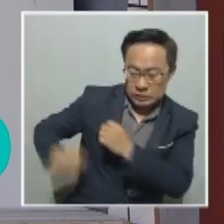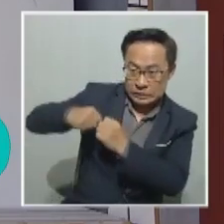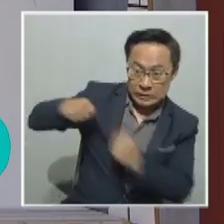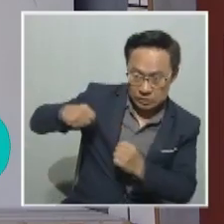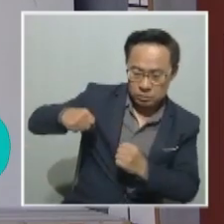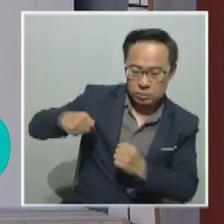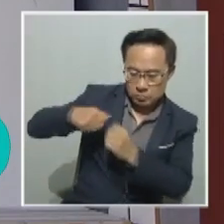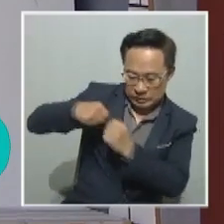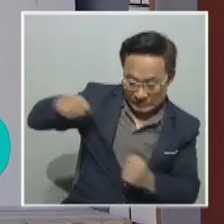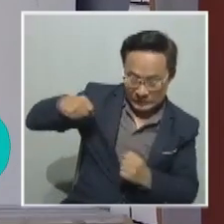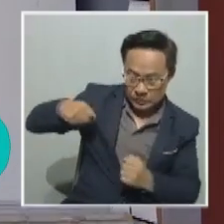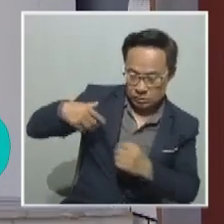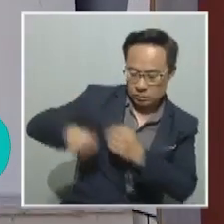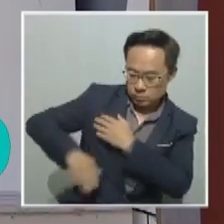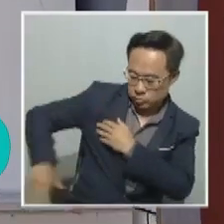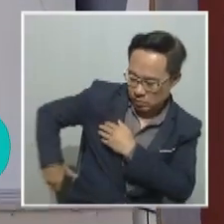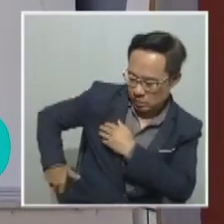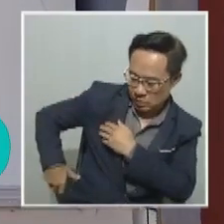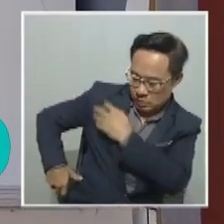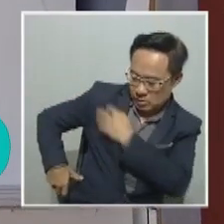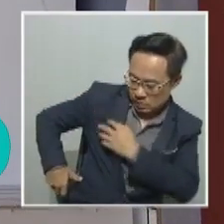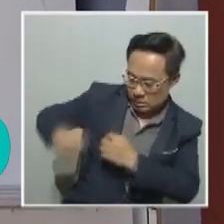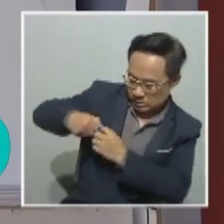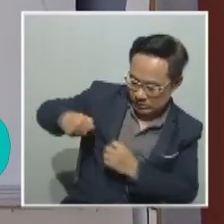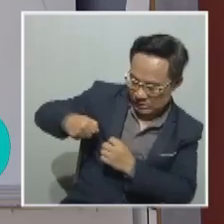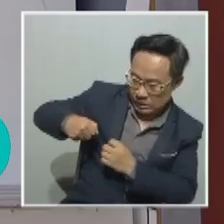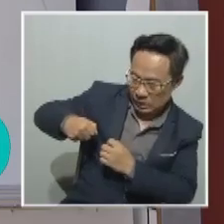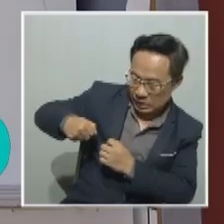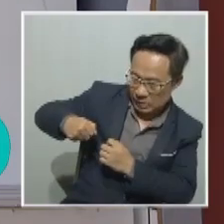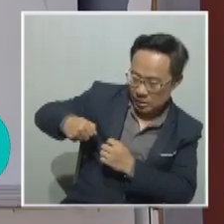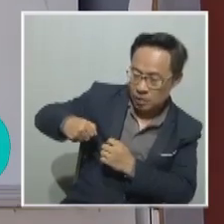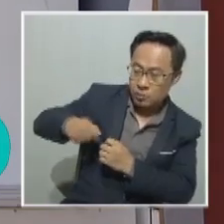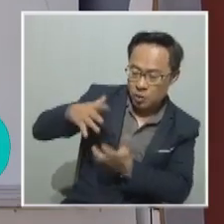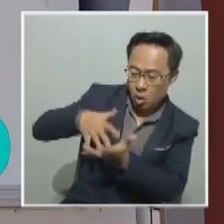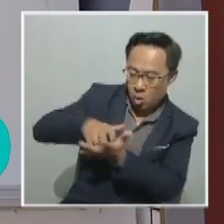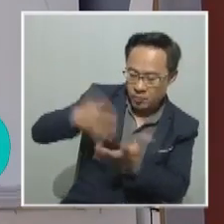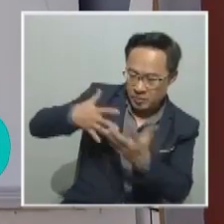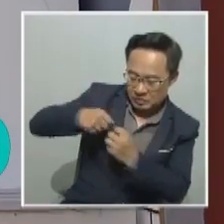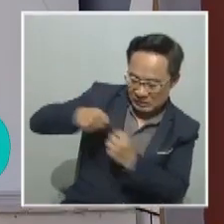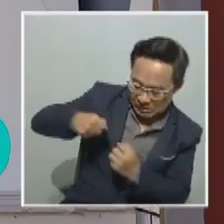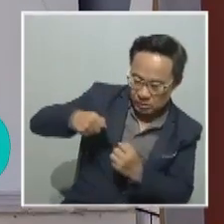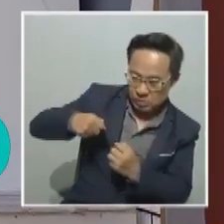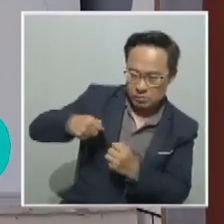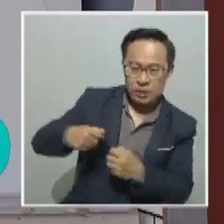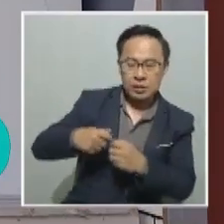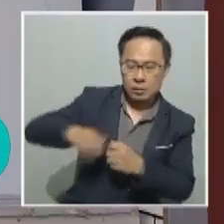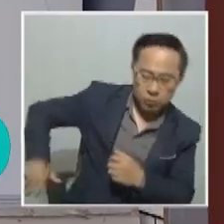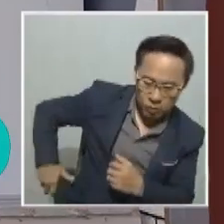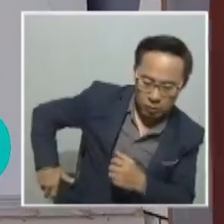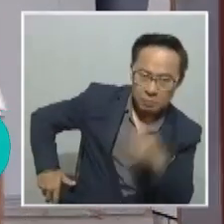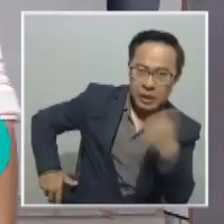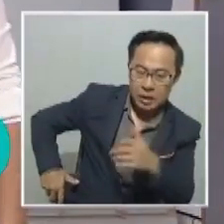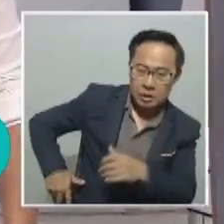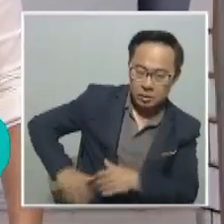ราะฉะนั้นพอเวลาเราจะมาด้านหลังอย่างเงี้ย มันก็ ติดมันก็จะมาได้แค่นี ้มันไม่ยอม มันก็จะมาได้แค่นี้มันมาขึ้นอย่างงี้ไม่ได ้ครับ อันนี้คือท่าที่เป็นประจ